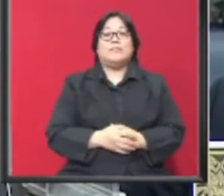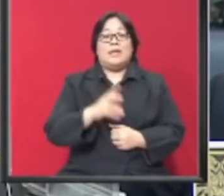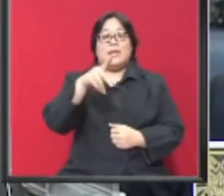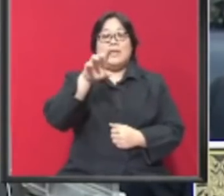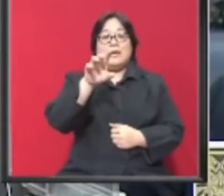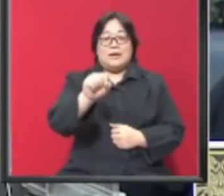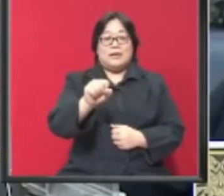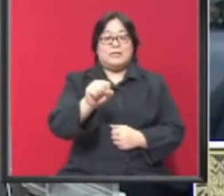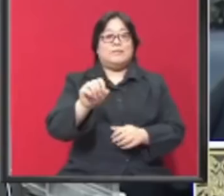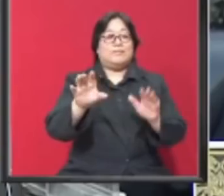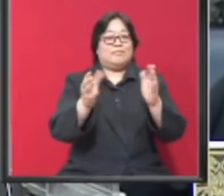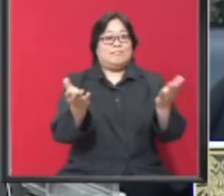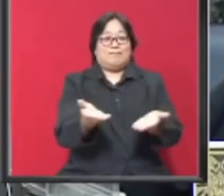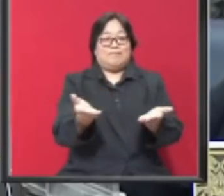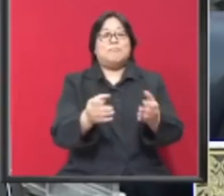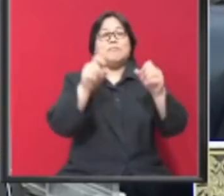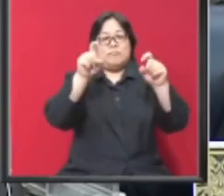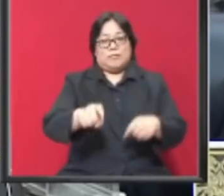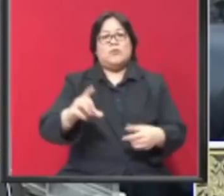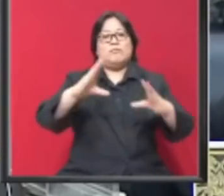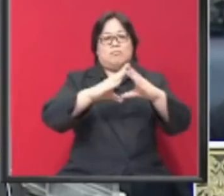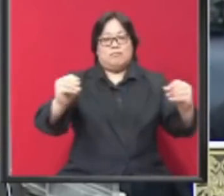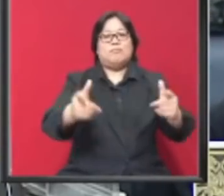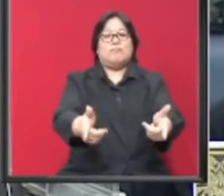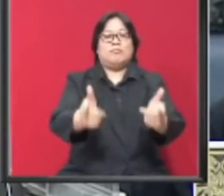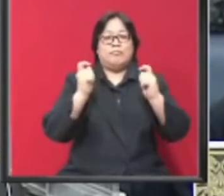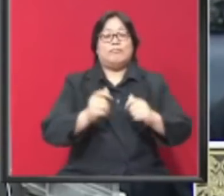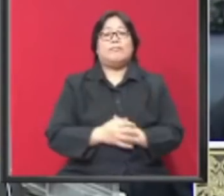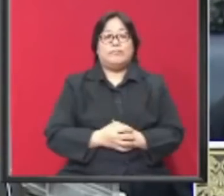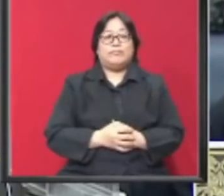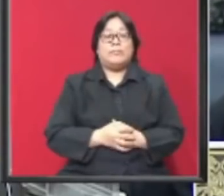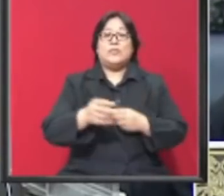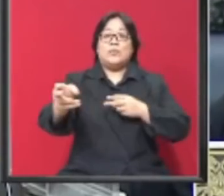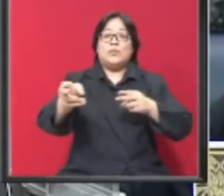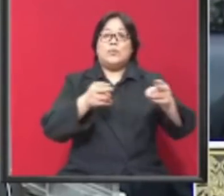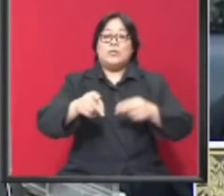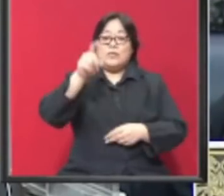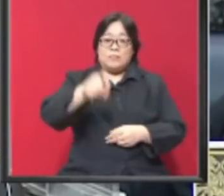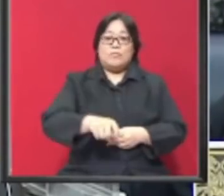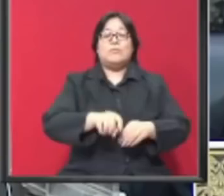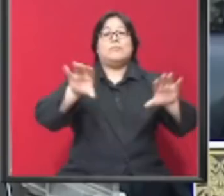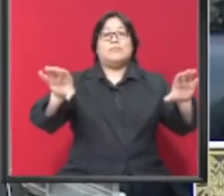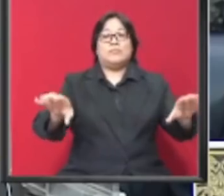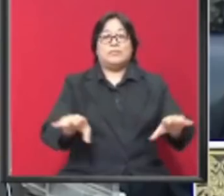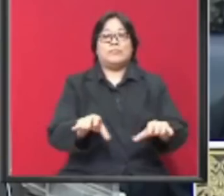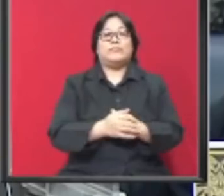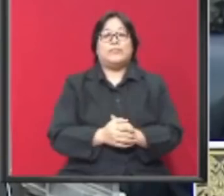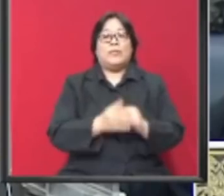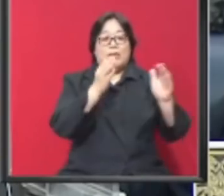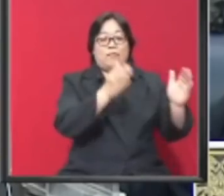kiss-kiss seperti ini perlu ditangani secepat mungkin usah perlu dilakukan